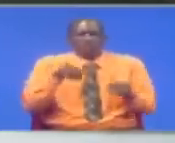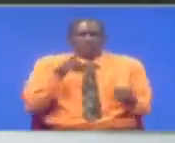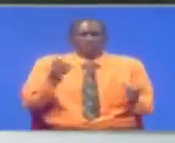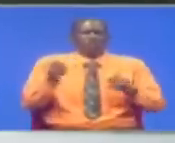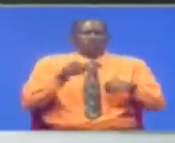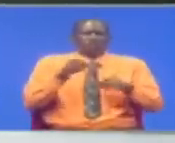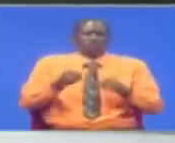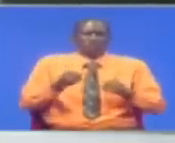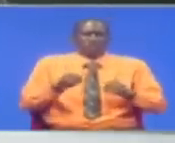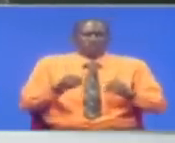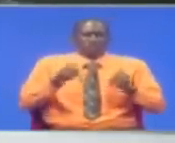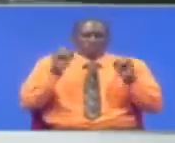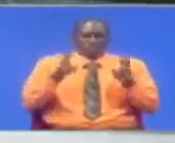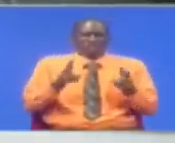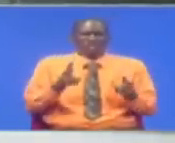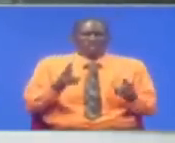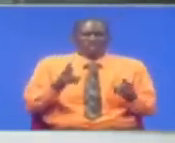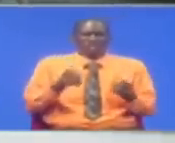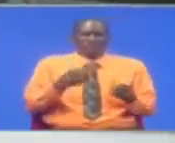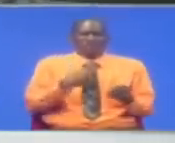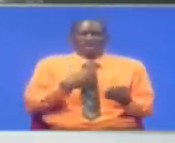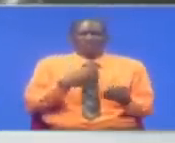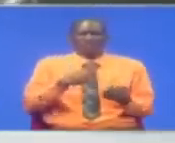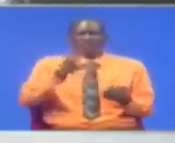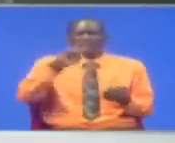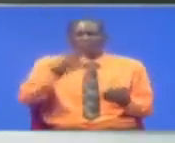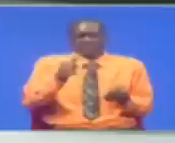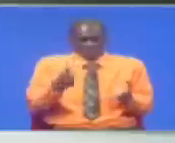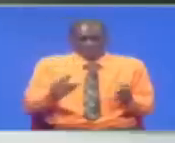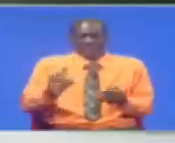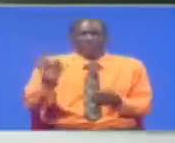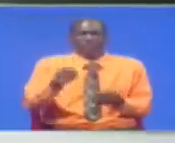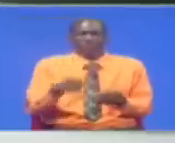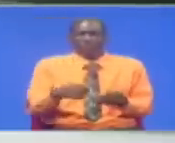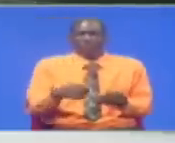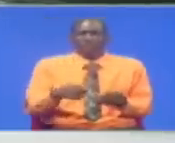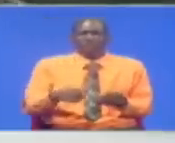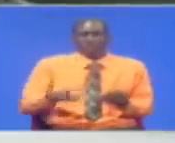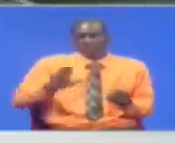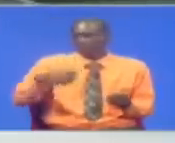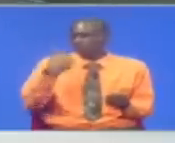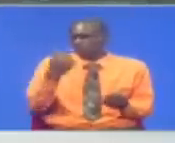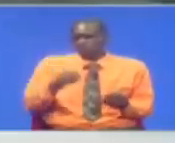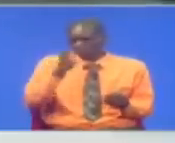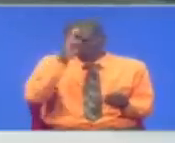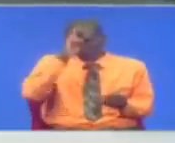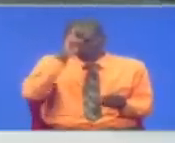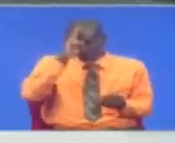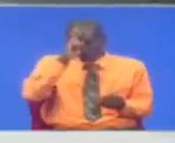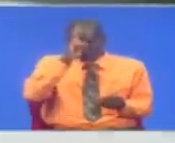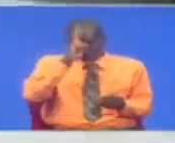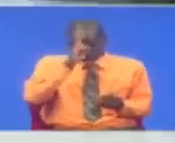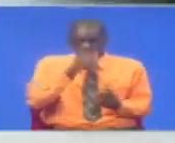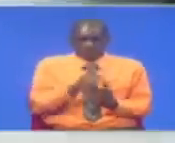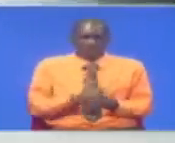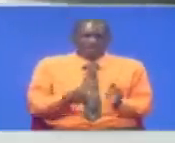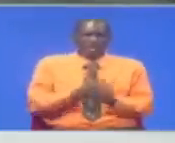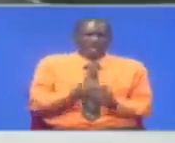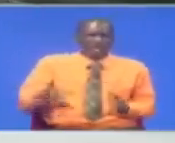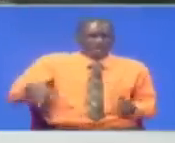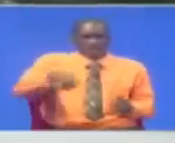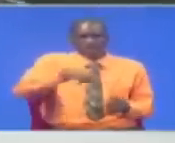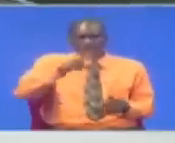kwani wanaishi huko. Si tu huko nao hii Nairobi. Oh. Nani wamebaki? Wamebaki mapolisi. Maponyi. Na sisi.